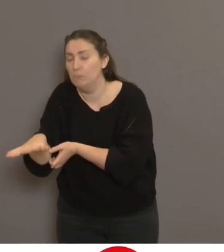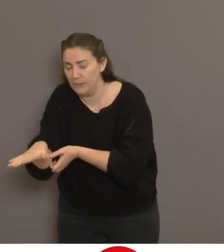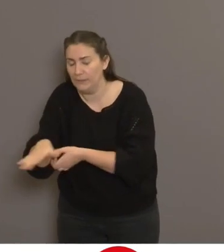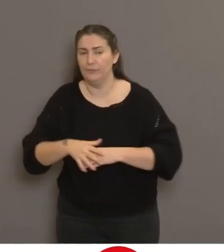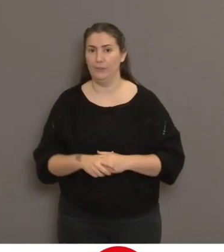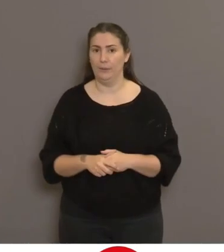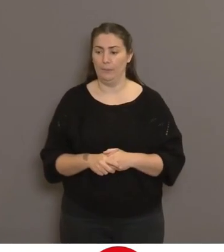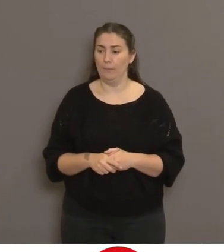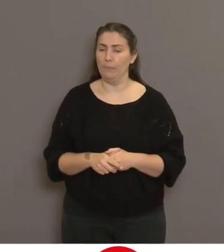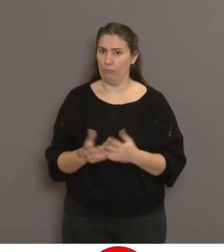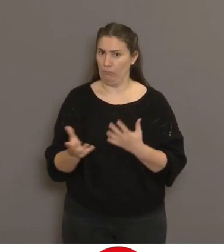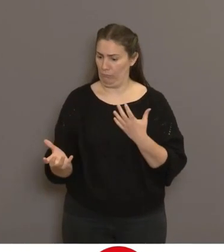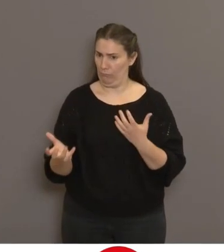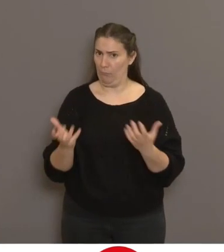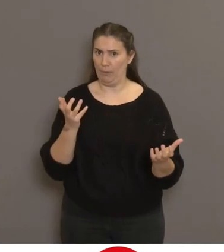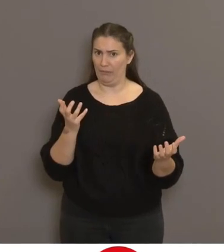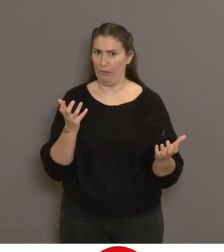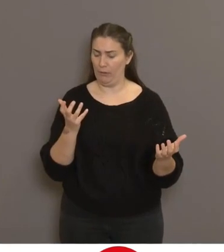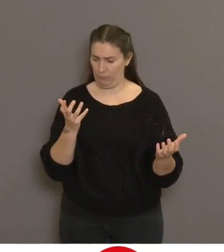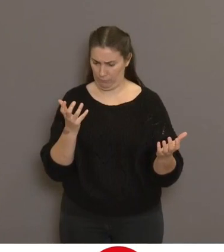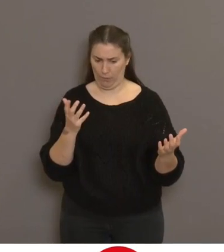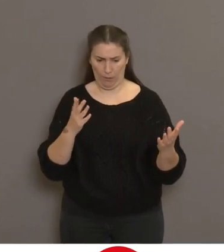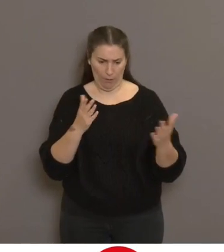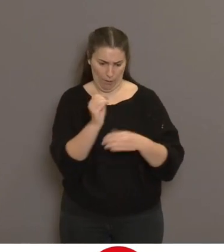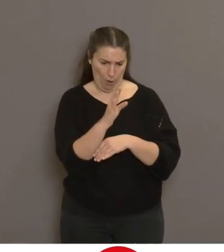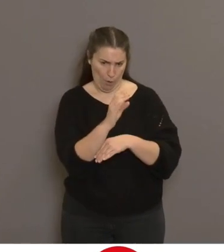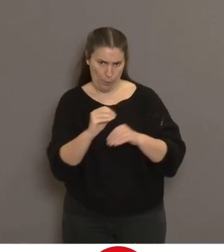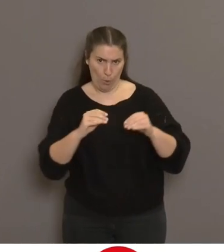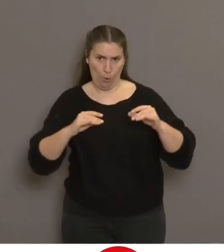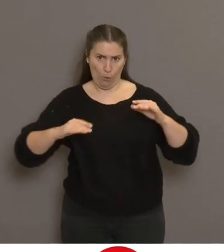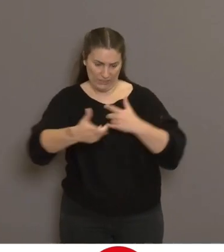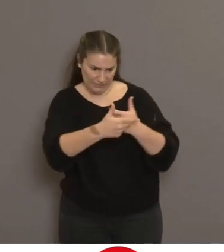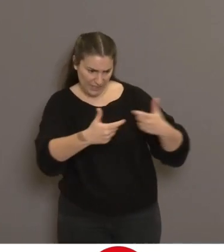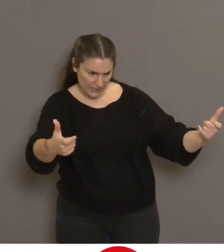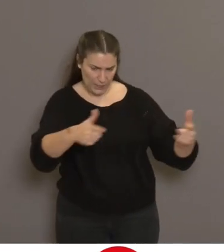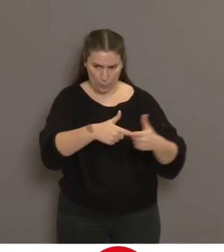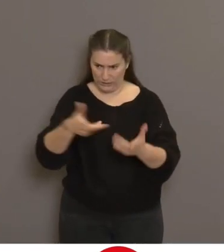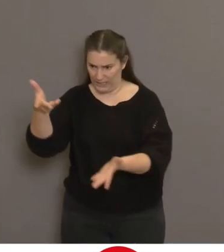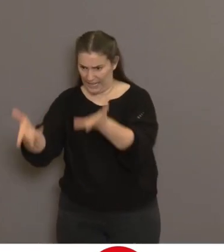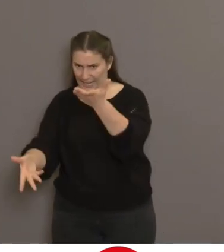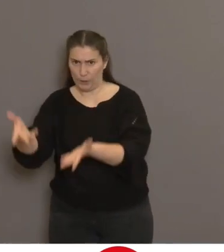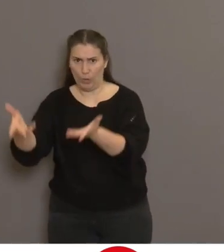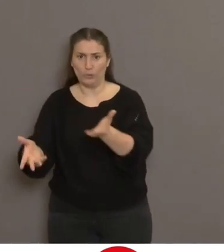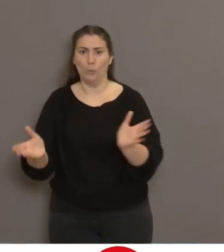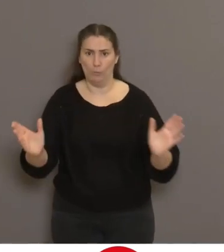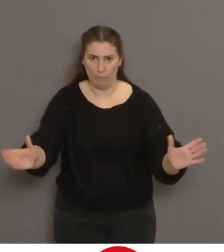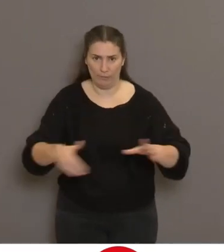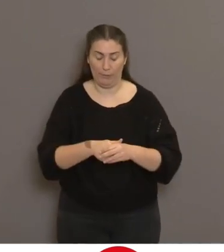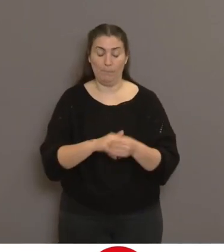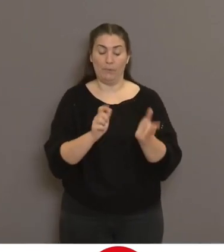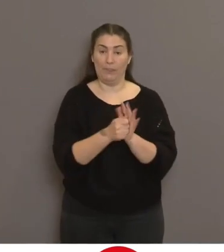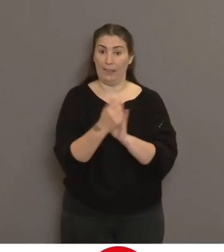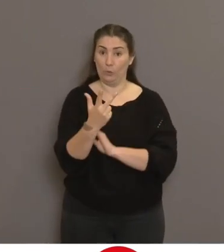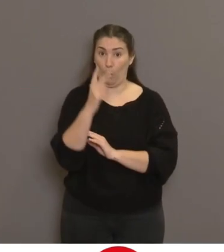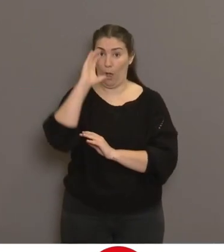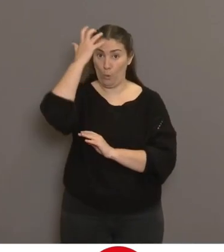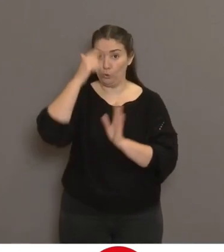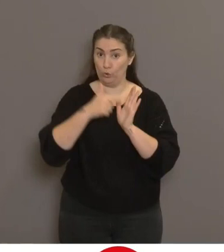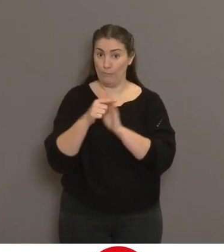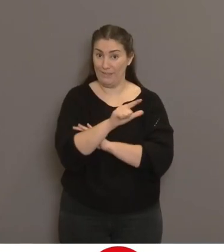besoin d'équilibre entre biodiversité et régulation. L'arrêté ministériel du 3 août 2023